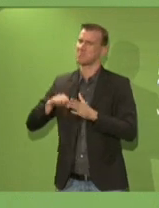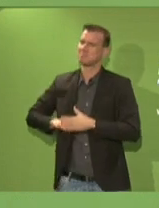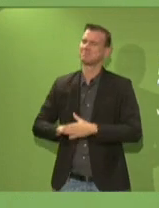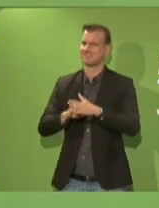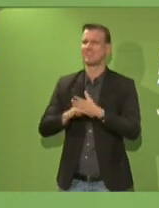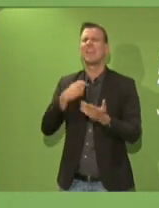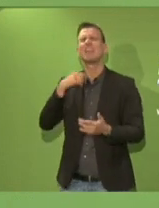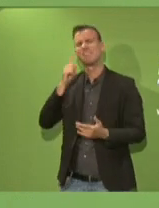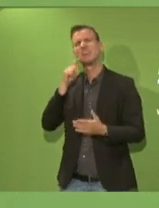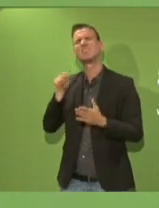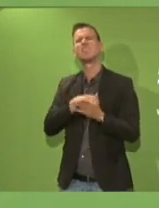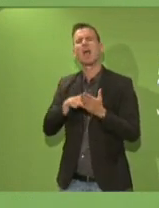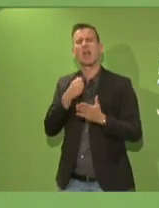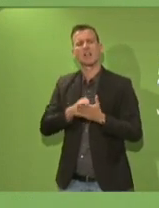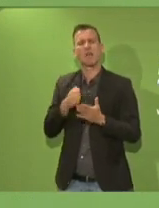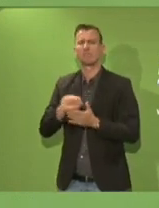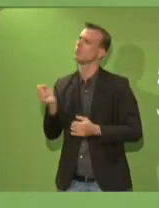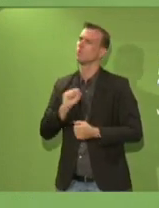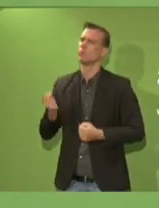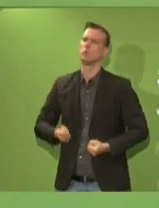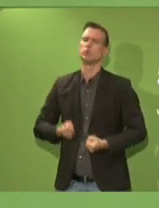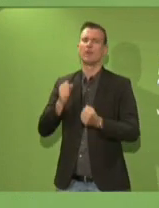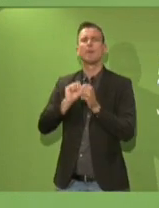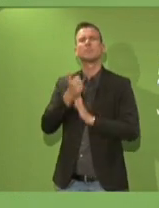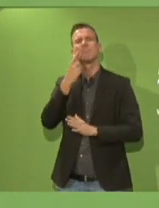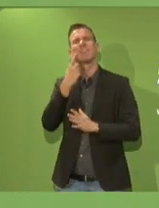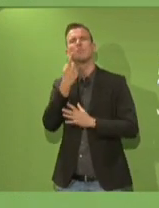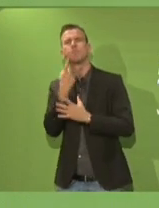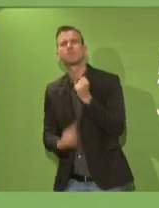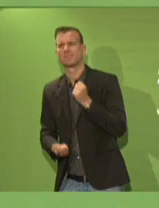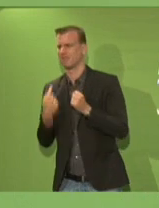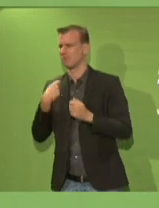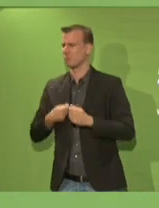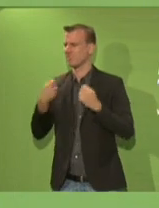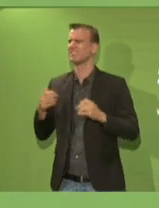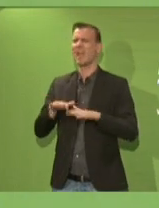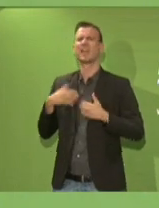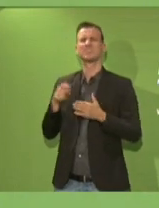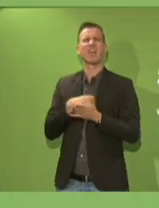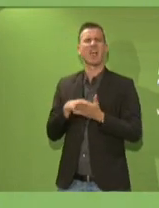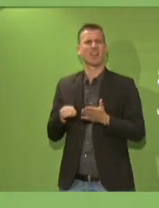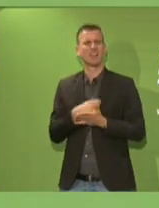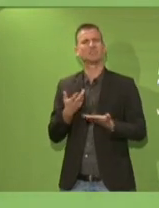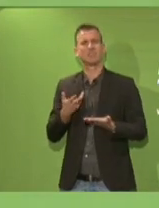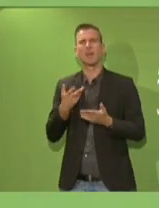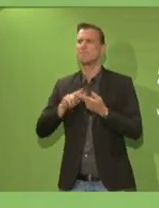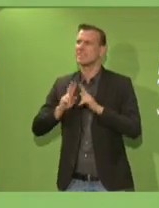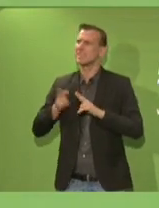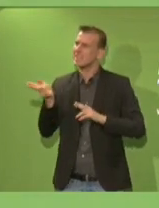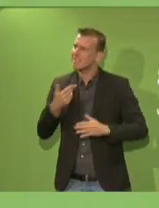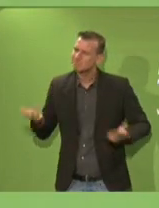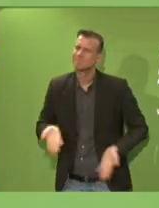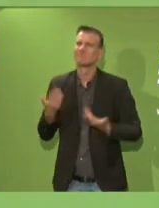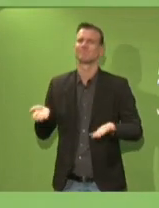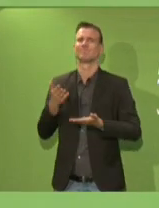diese Wahlkämpfe zu führen, gerade wenn wir diese Niederlage der Bundestagswahl zu überwinden hatten, die Mitglieder zu motivieren,